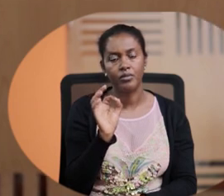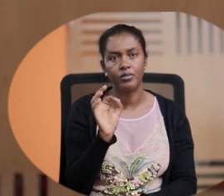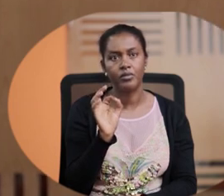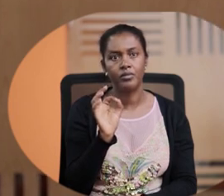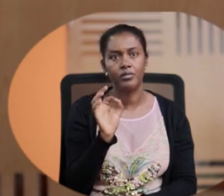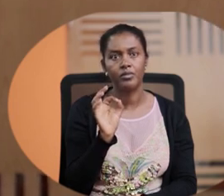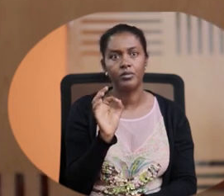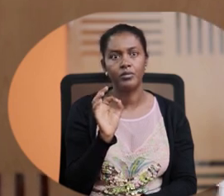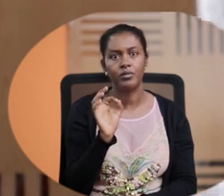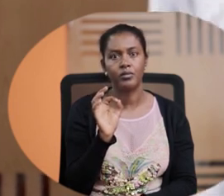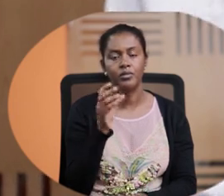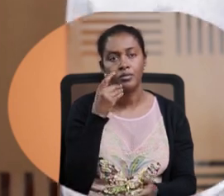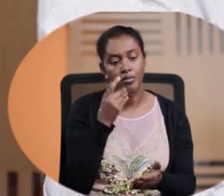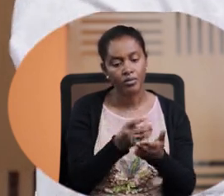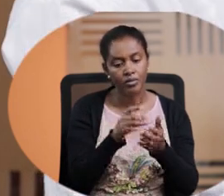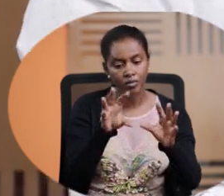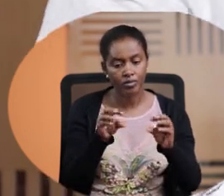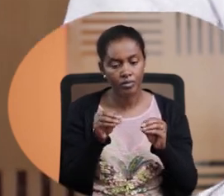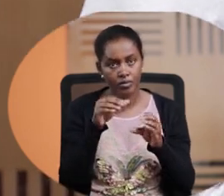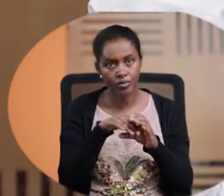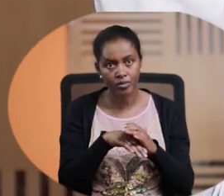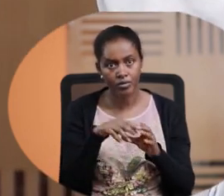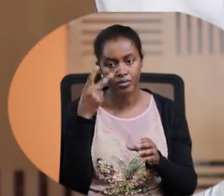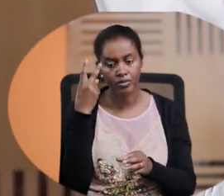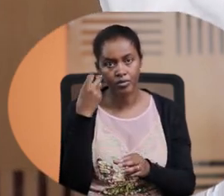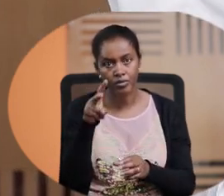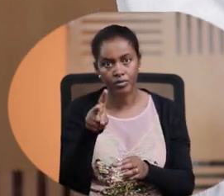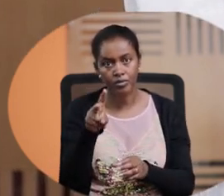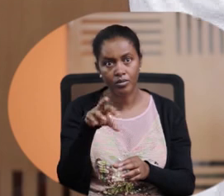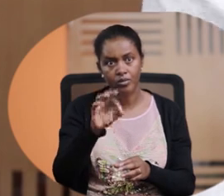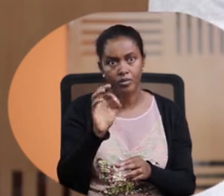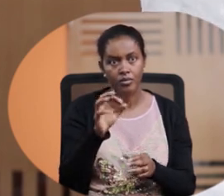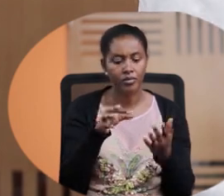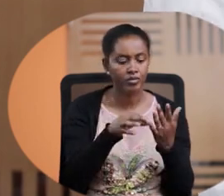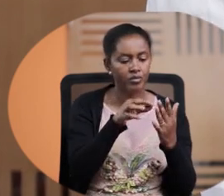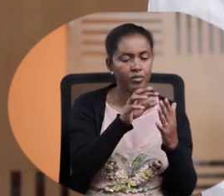12 daataa funaaname kana lakkoofna jechaadha 12 ammas keessa lakkoofna jechaadha